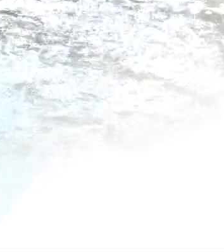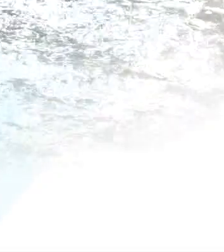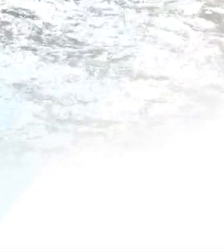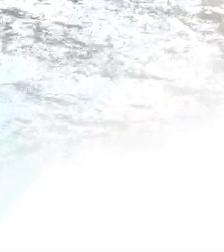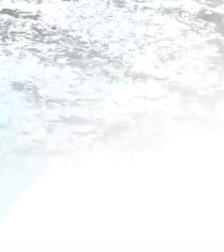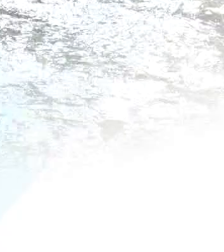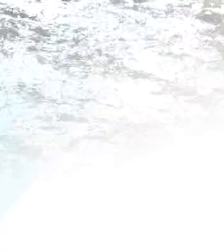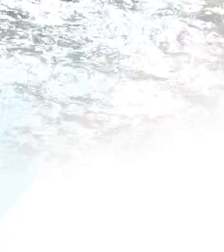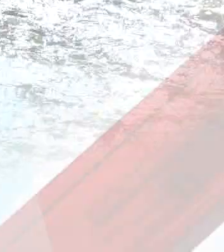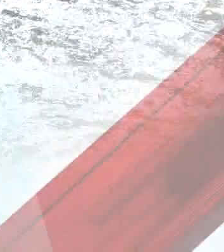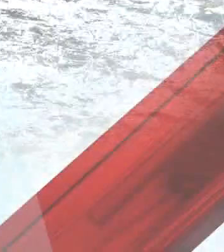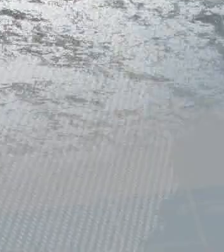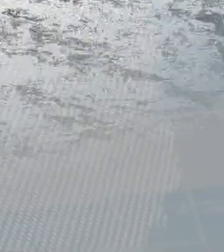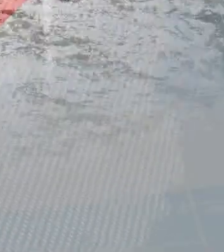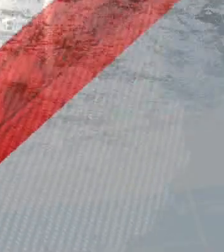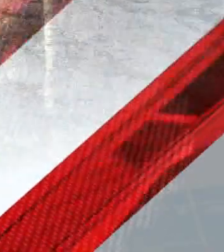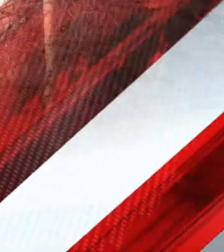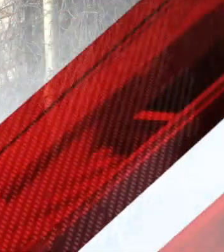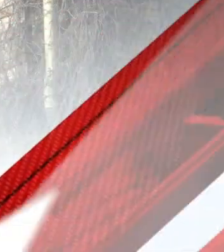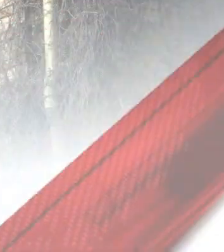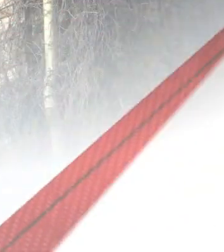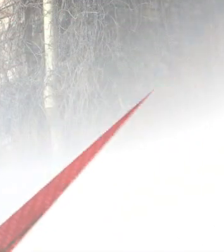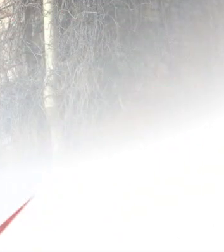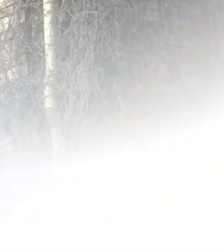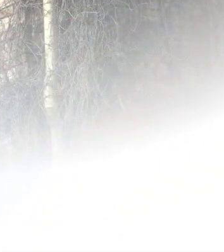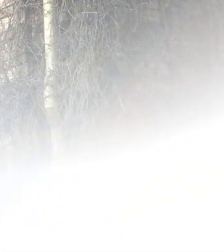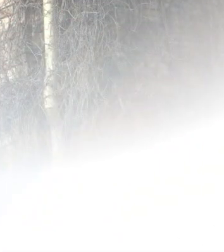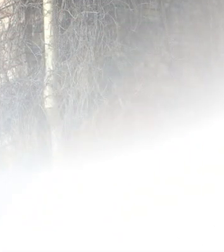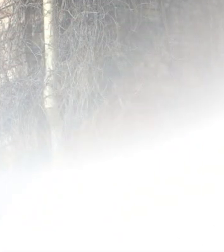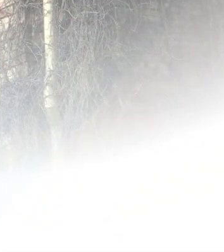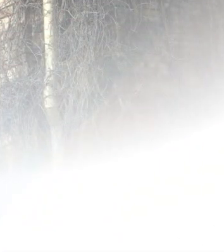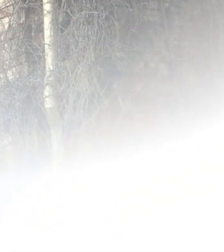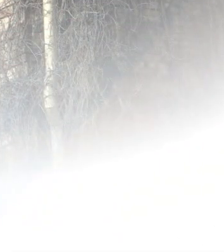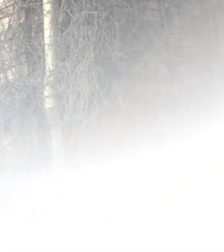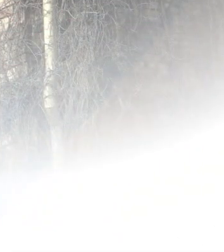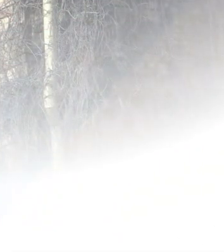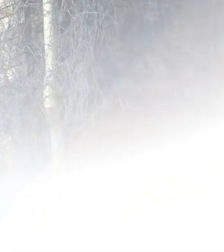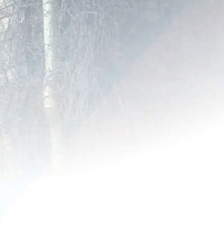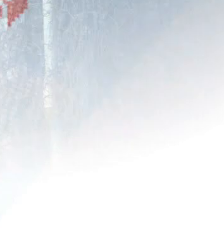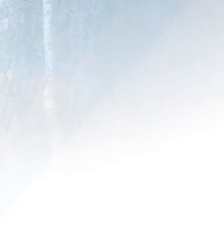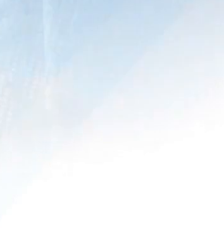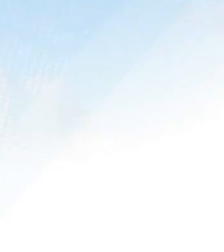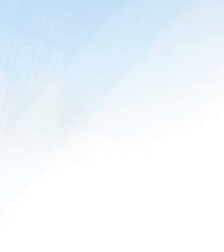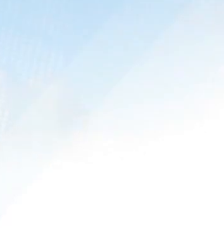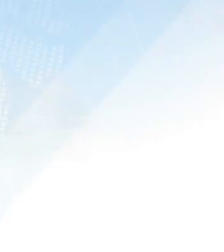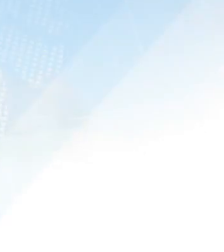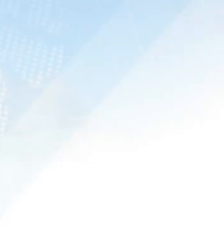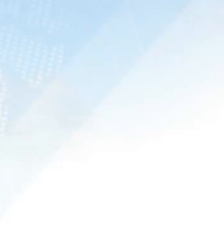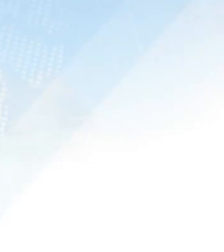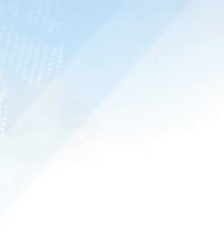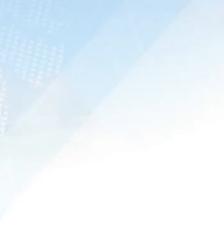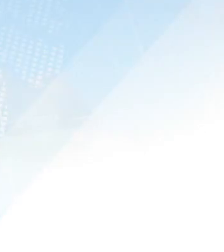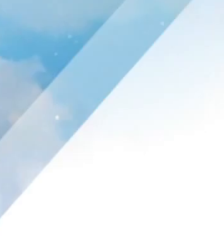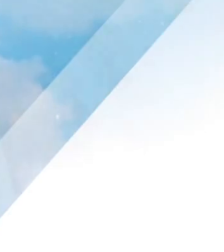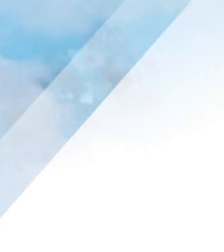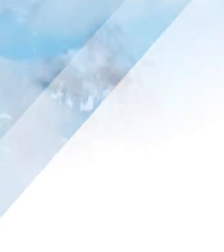дзень. Няблага праявіць разважлівасць, асэнсоўваючы рэальнае становішча справаў і старацца пазбягаць негатыўнага